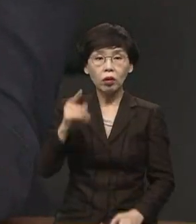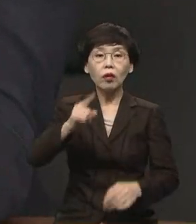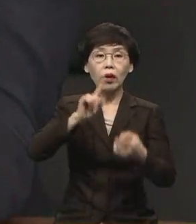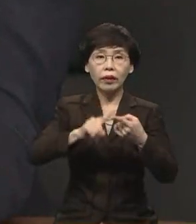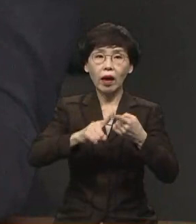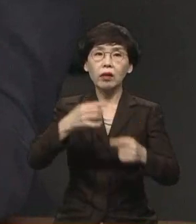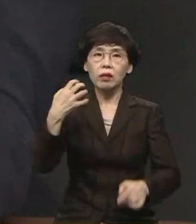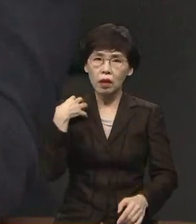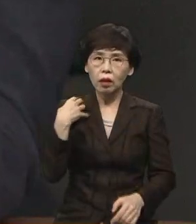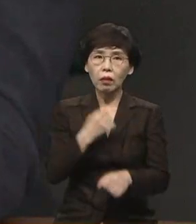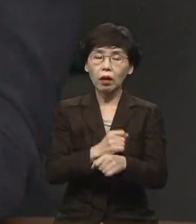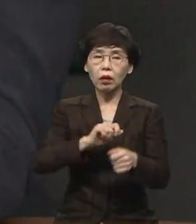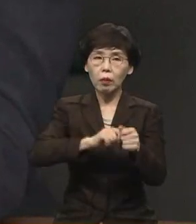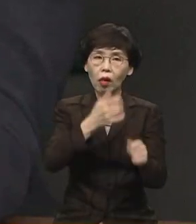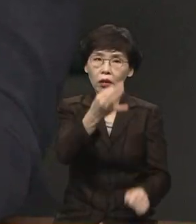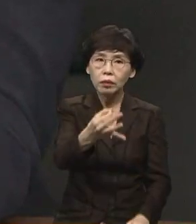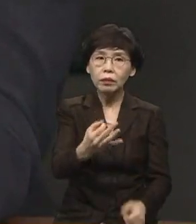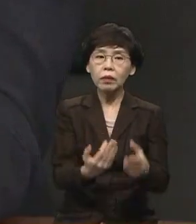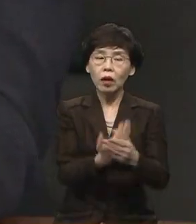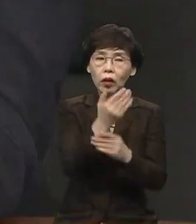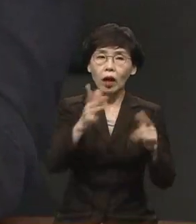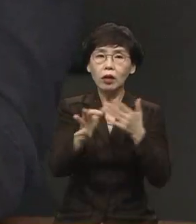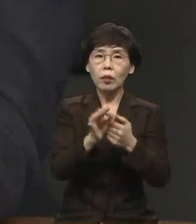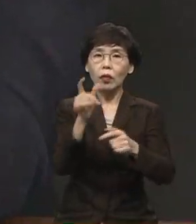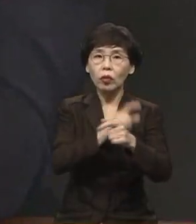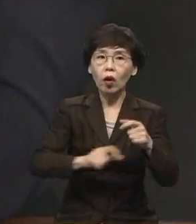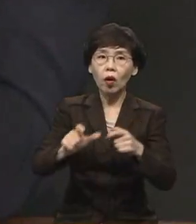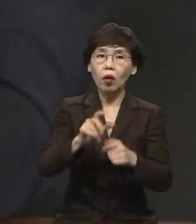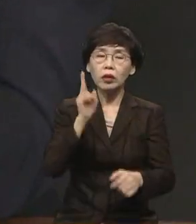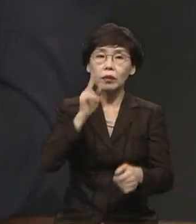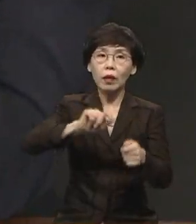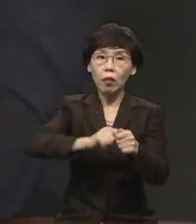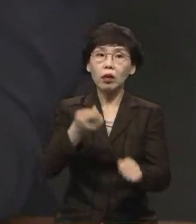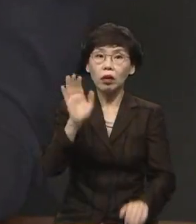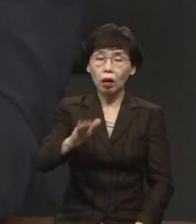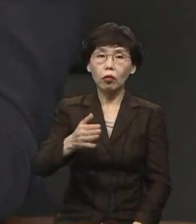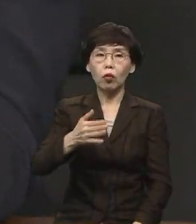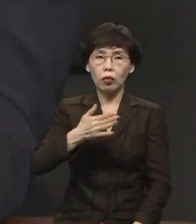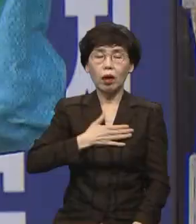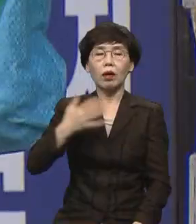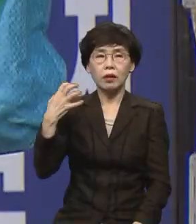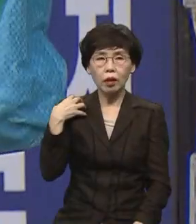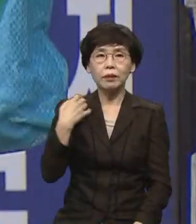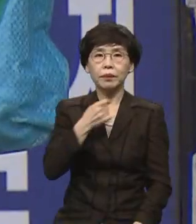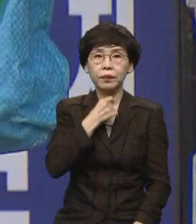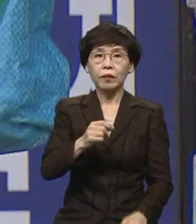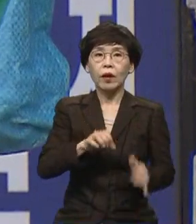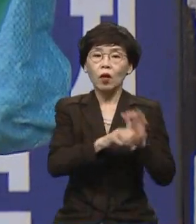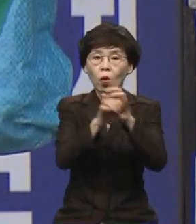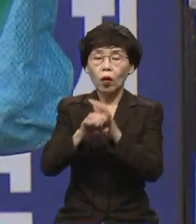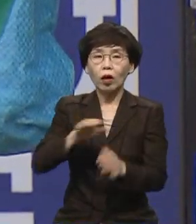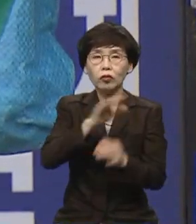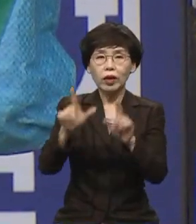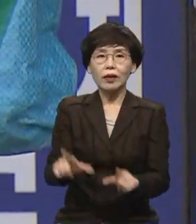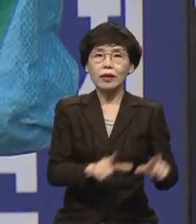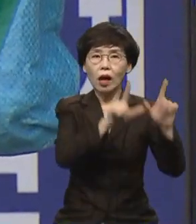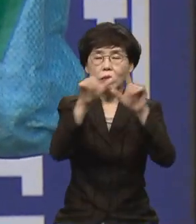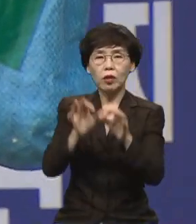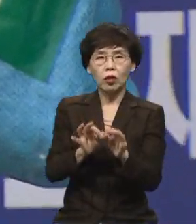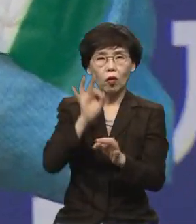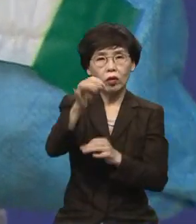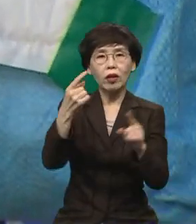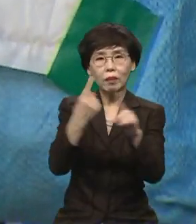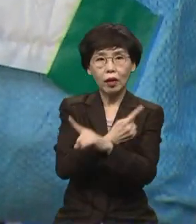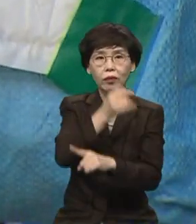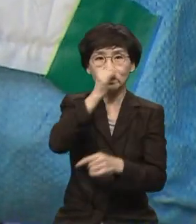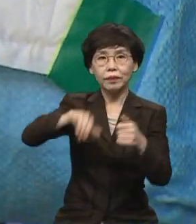받겠다. 과태료 벌금이 됐든 아니면 더 어떤 처벌이라도 받겠다. 코로나가 우리의 일상을 영구적으로